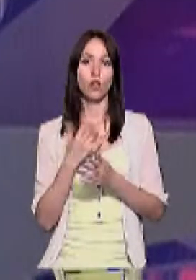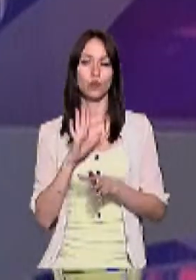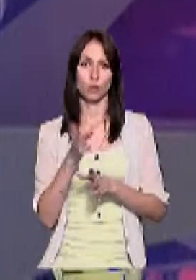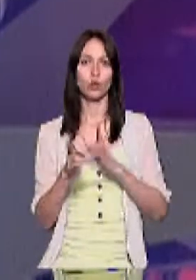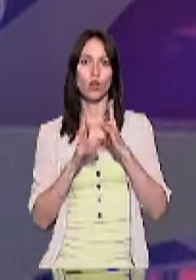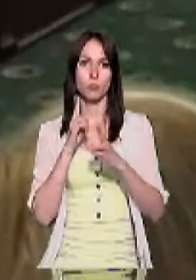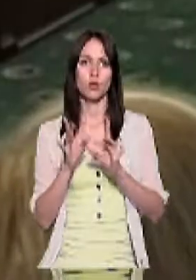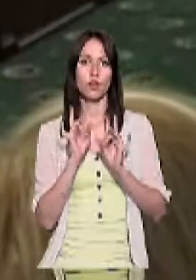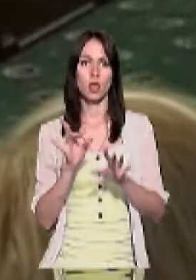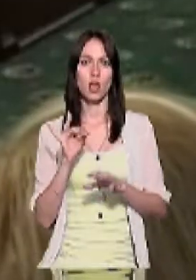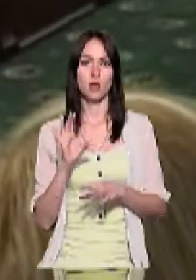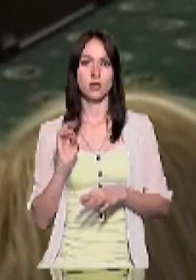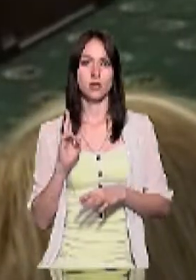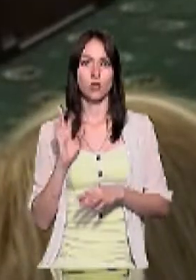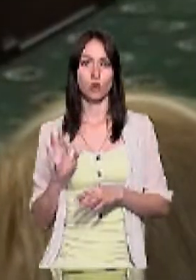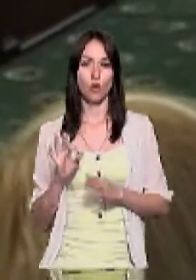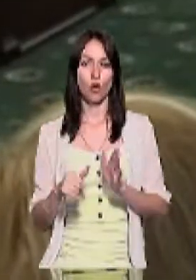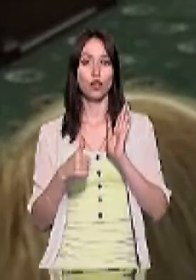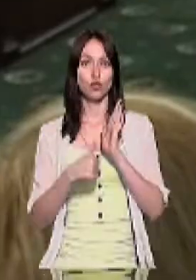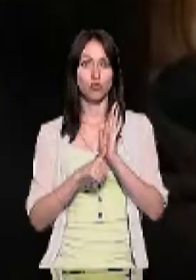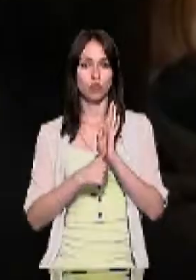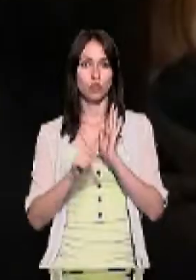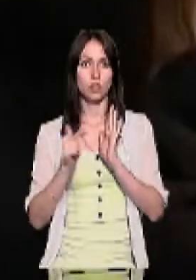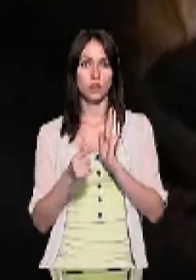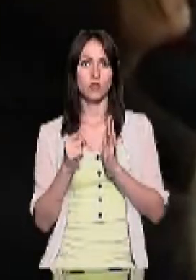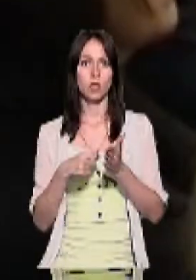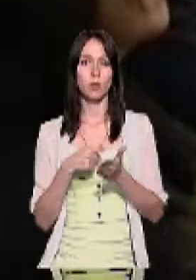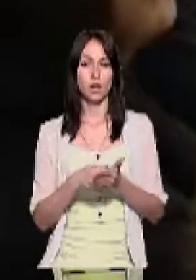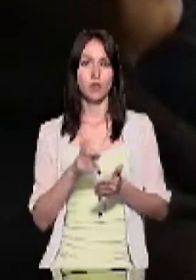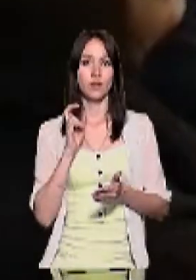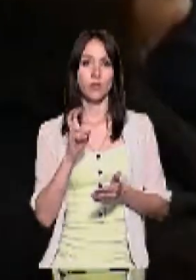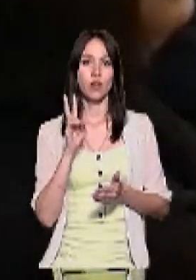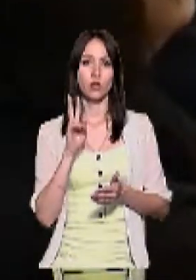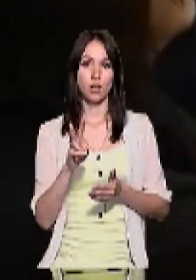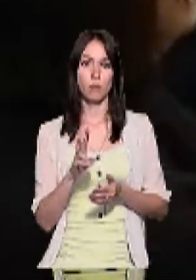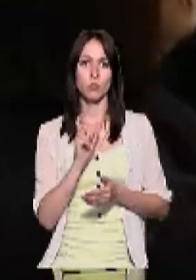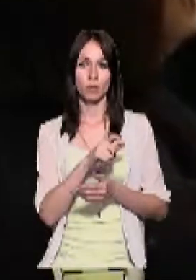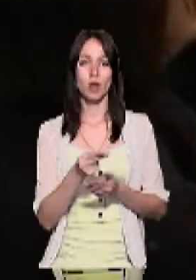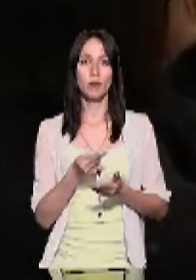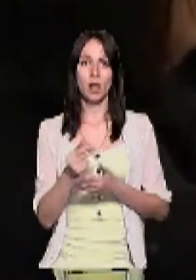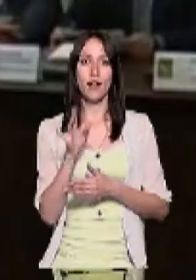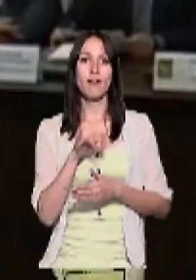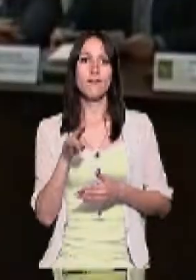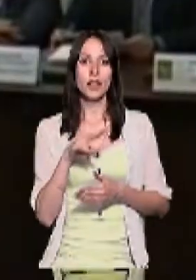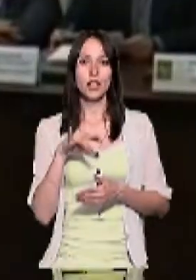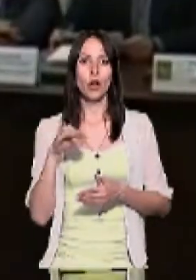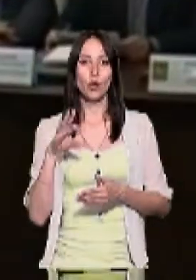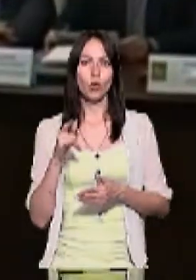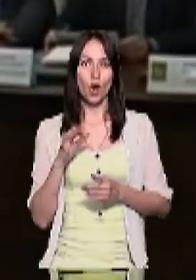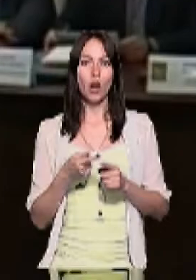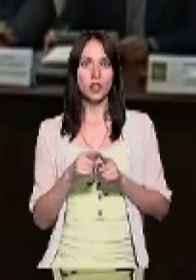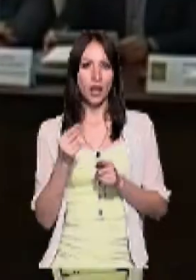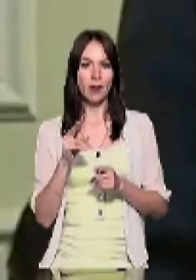оскаржать, каже Рисенко. 6 гривень за квиток у трамваях та тролейбусах пасажири платять від лютого. Ці тарифи